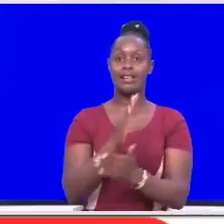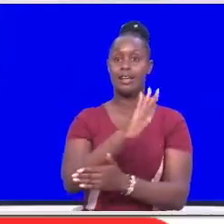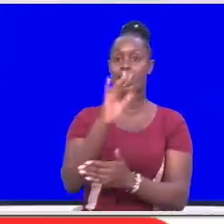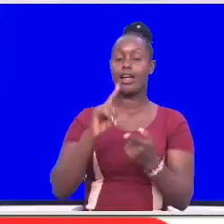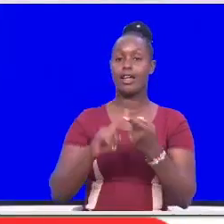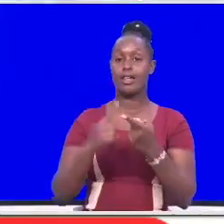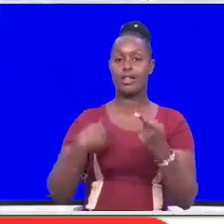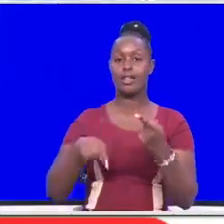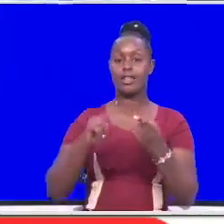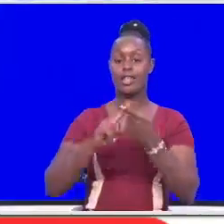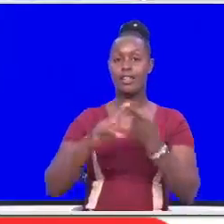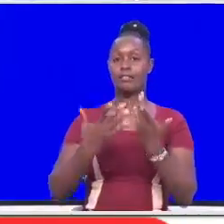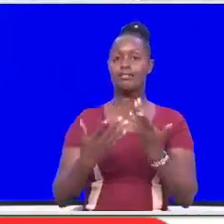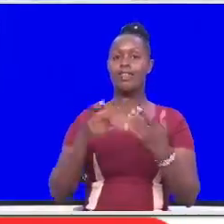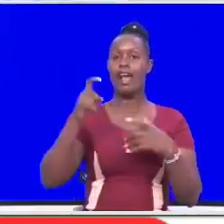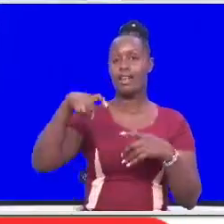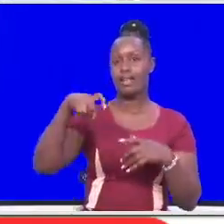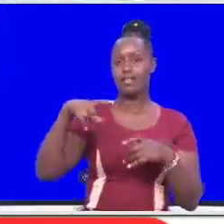yatakapotimizwa.